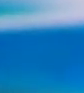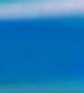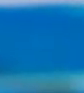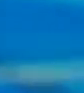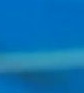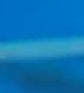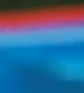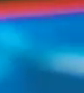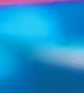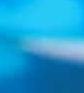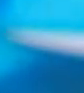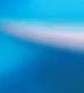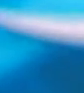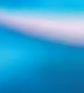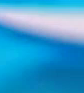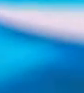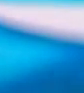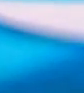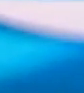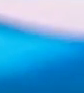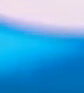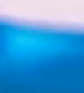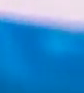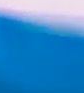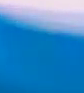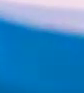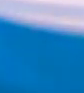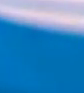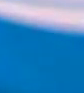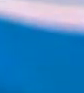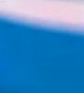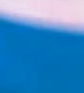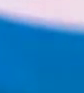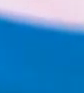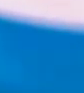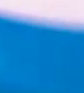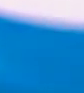и непременно жмите на колокольчик информирован когда нужно честная информация